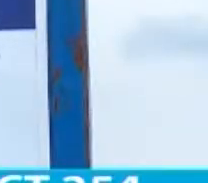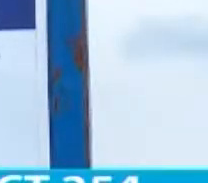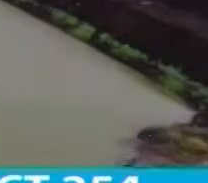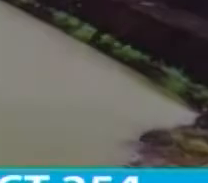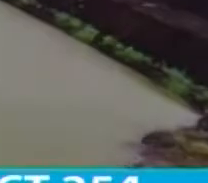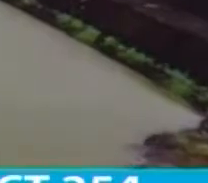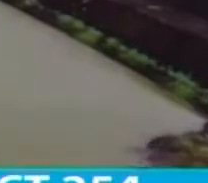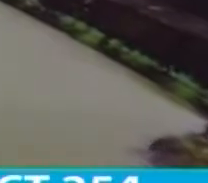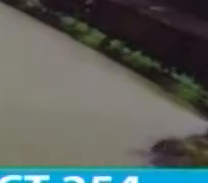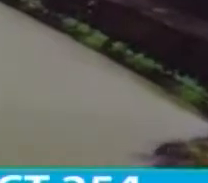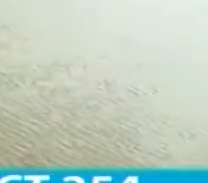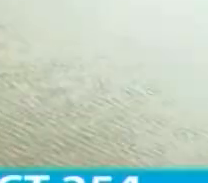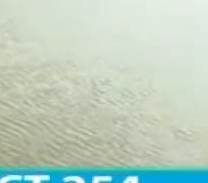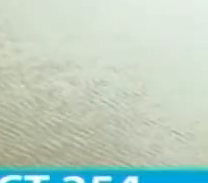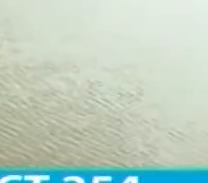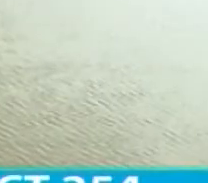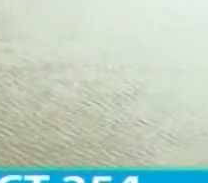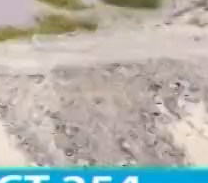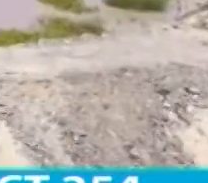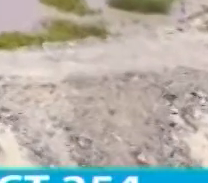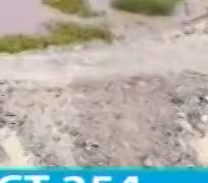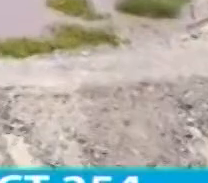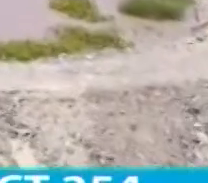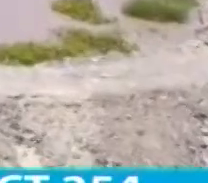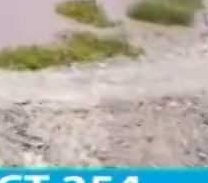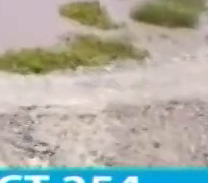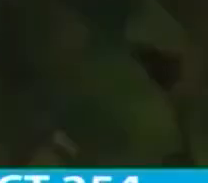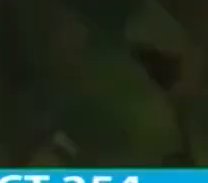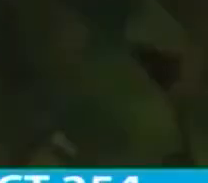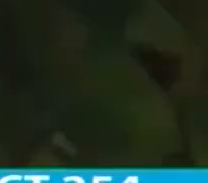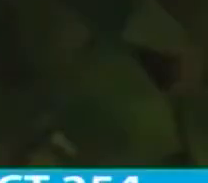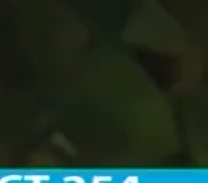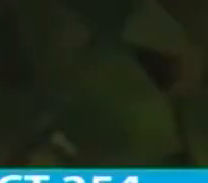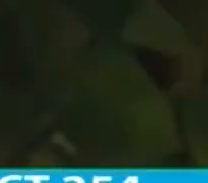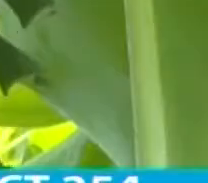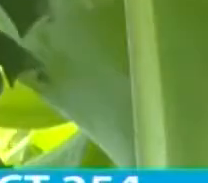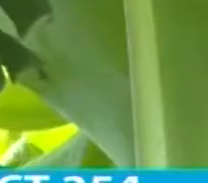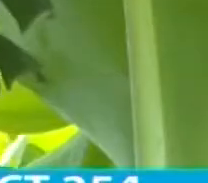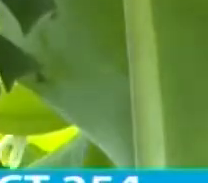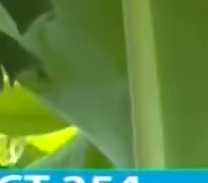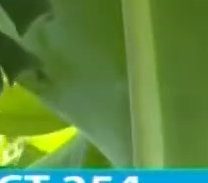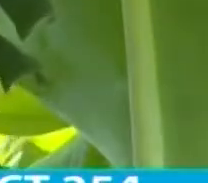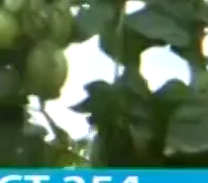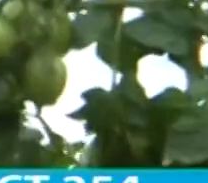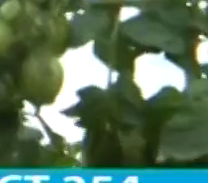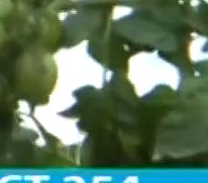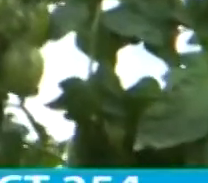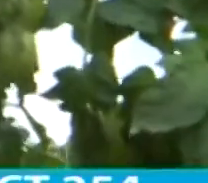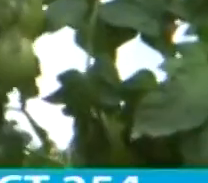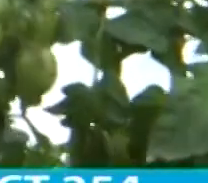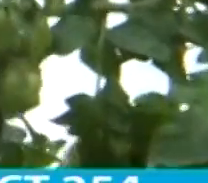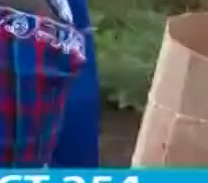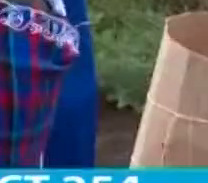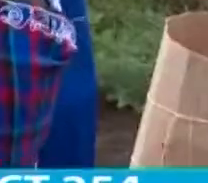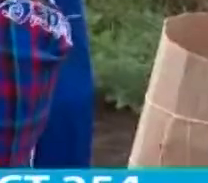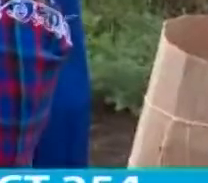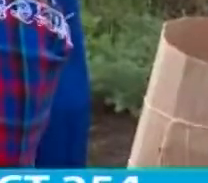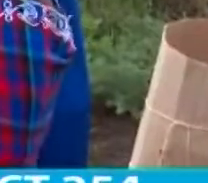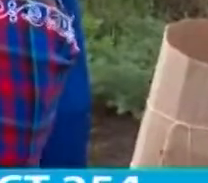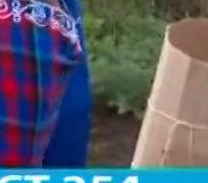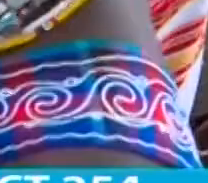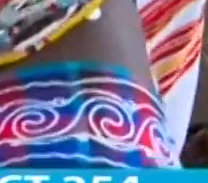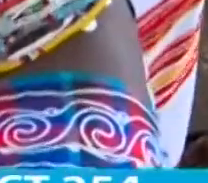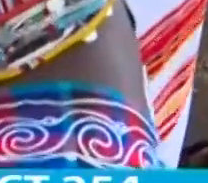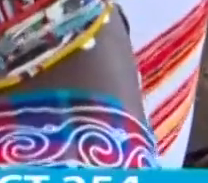Chini ya uongozi wa Rais Uhuru Kenyatta, uwekezaji katika sekta ya kilimo unaendelea kuisaidia nchi hii